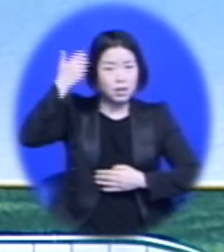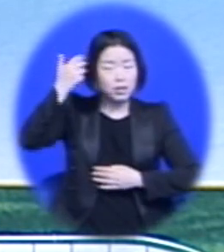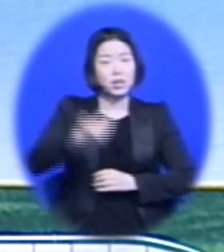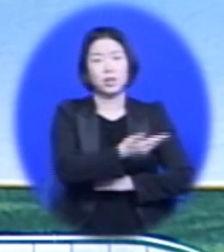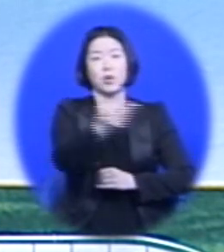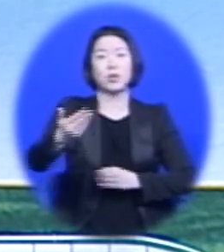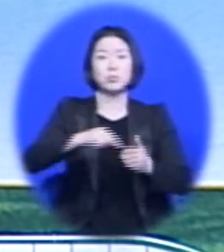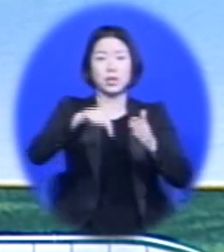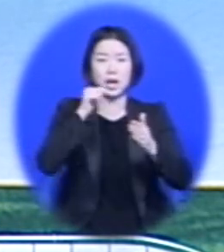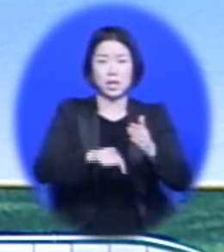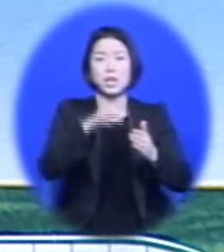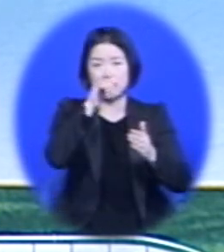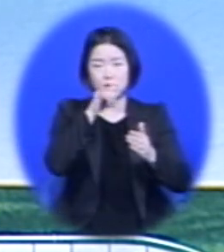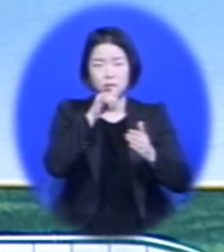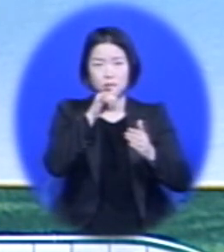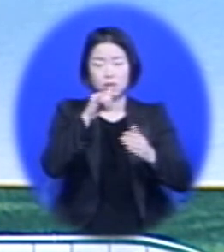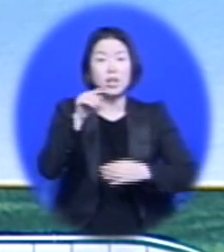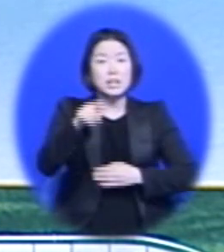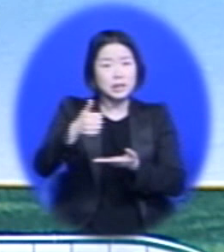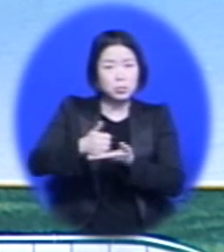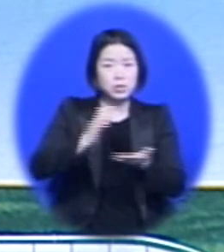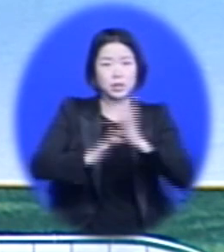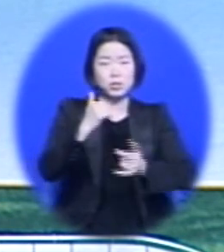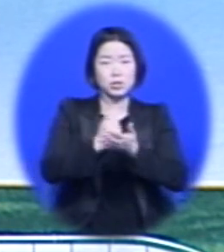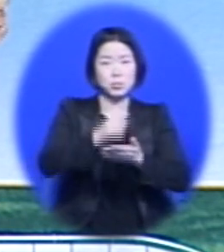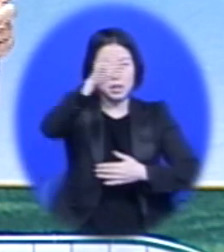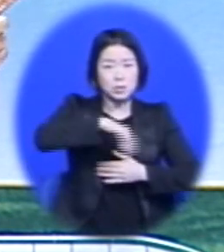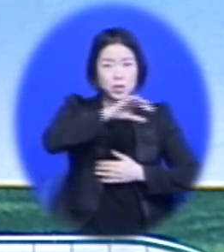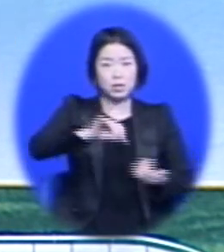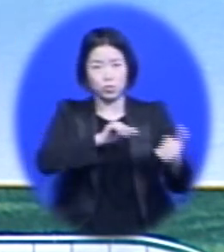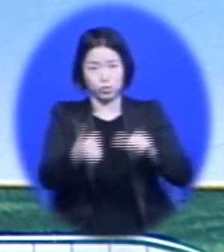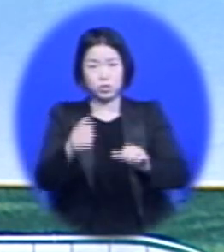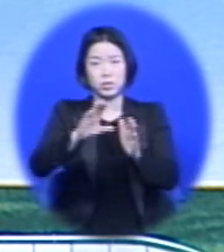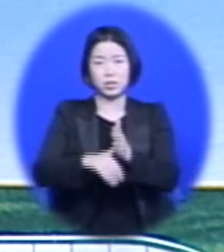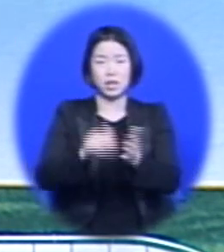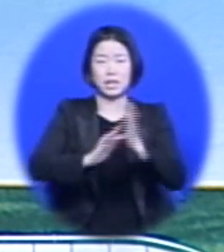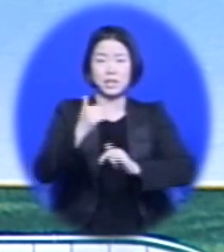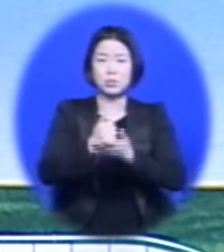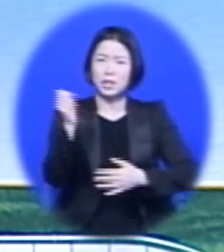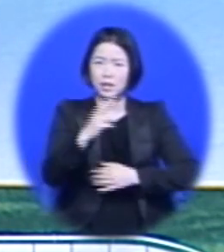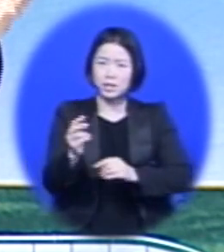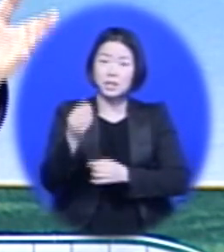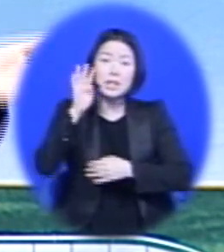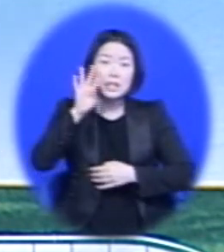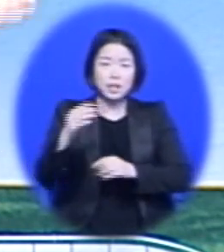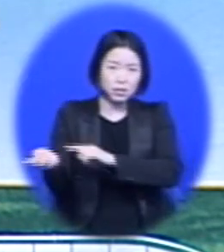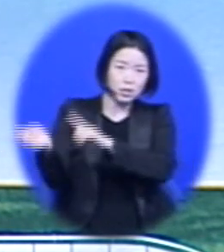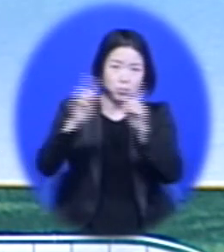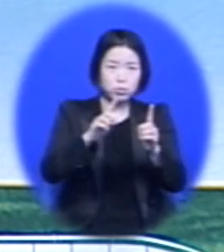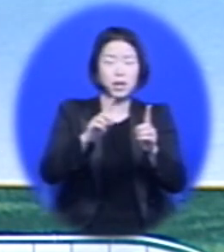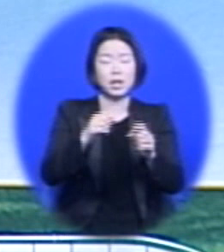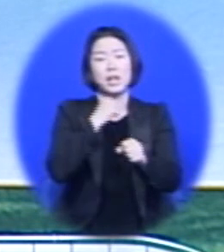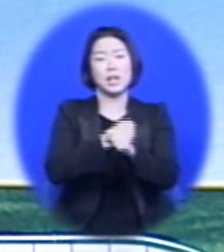겁니다. 그분은 예수님이 십자가에서 죽으셨을 때 예수님을 다시 사흘 만에